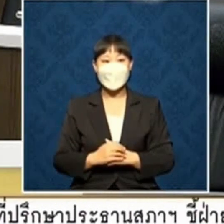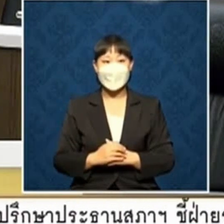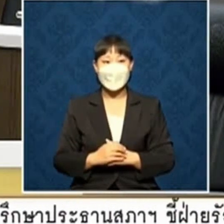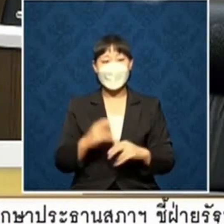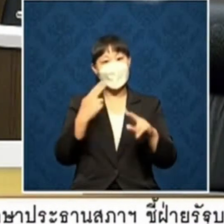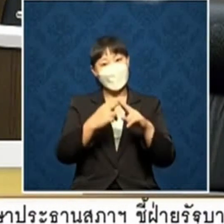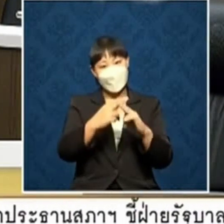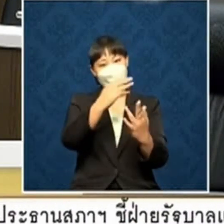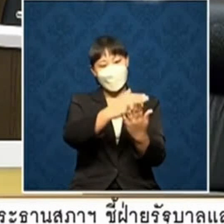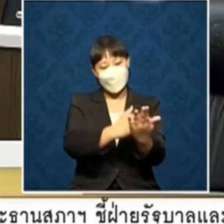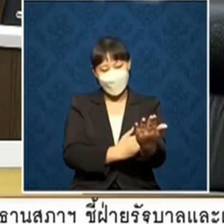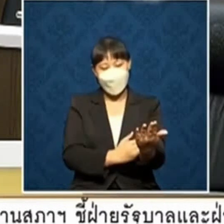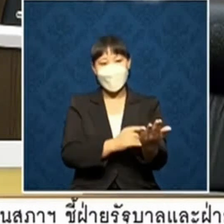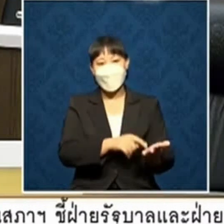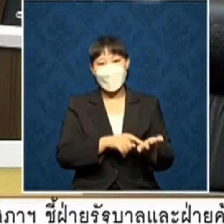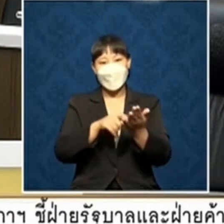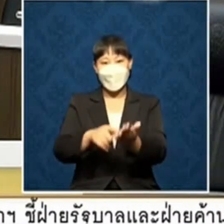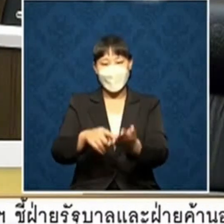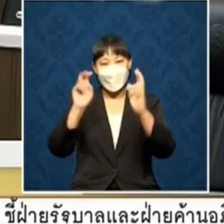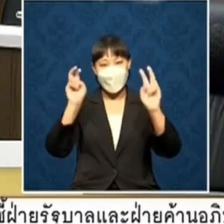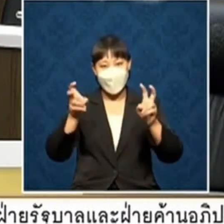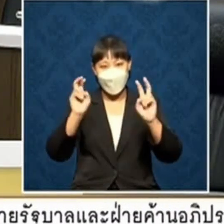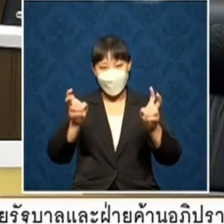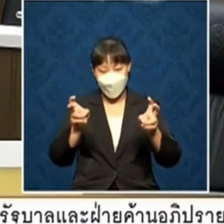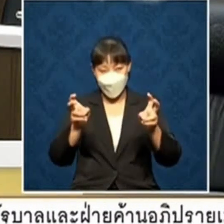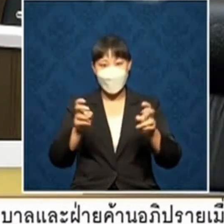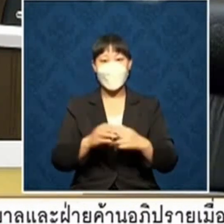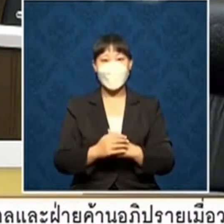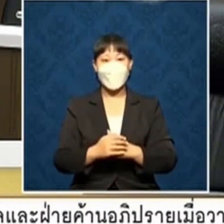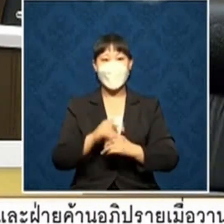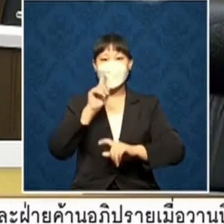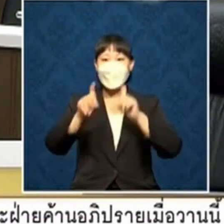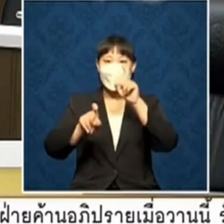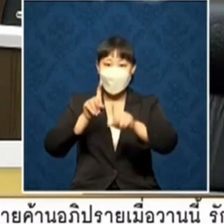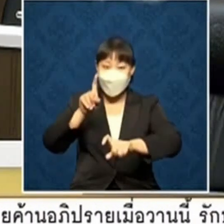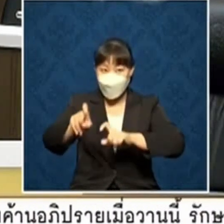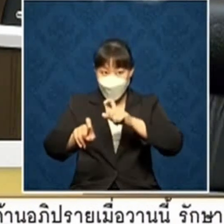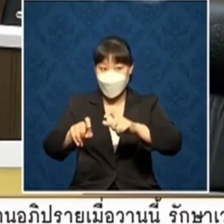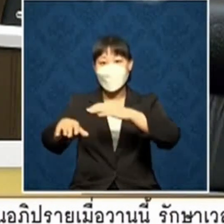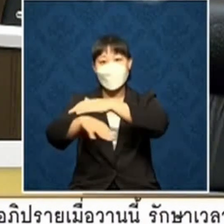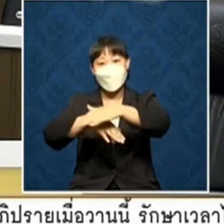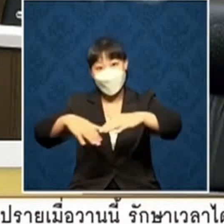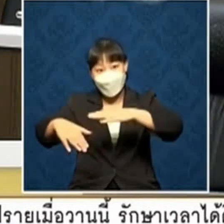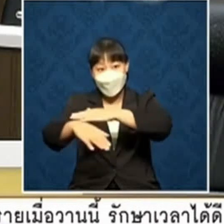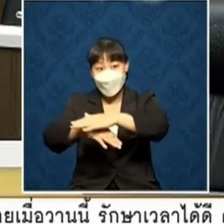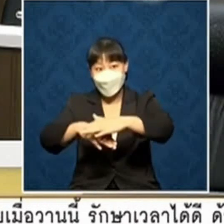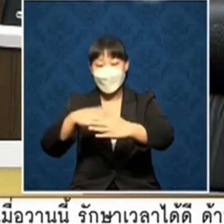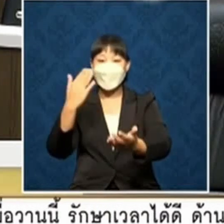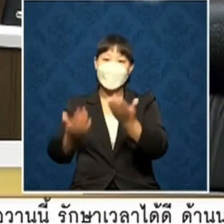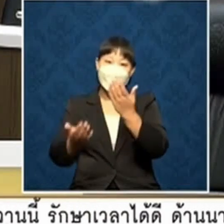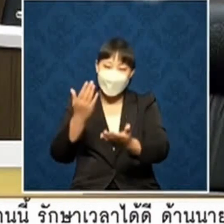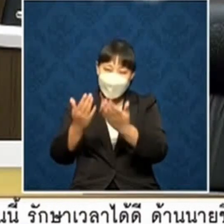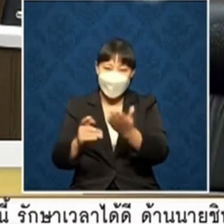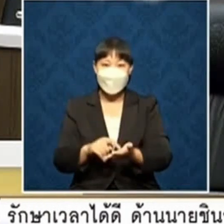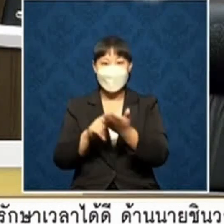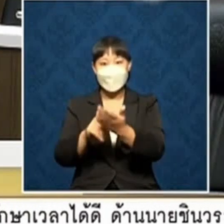าชื่อกันเพื่อเสนอญัตติขอเปิดอภิปรายทั่วไปเพื่อซักถามข้อเท็จจริงหรือเสนอแนะ